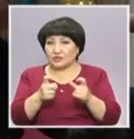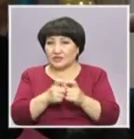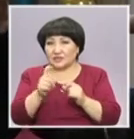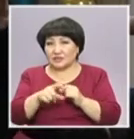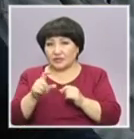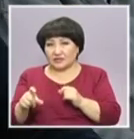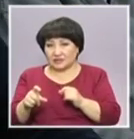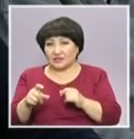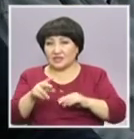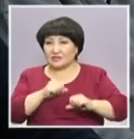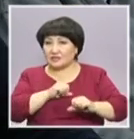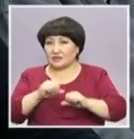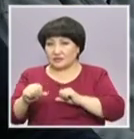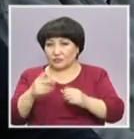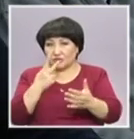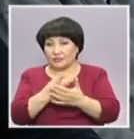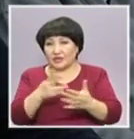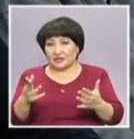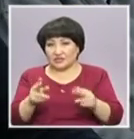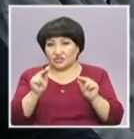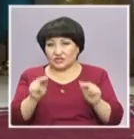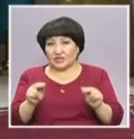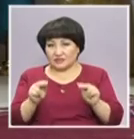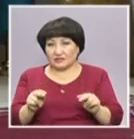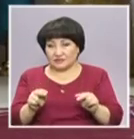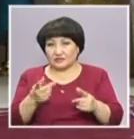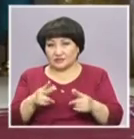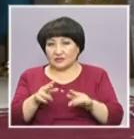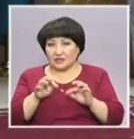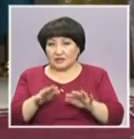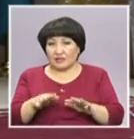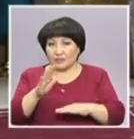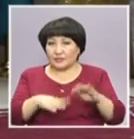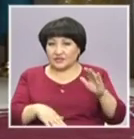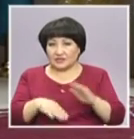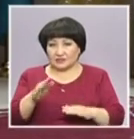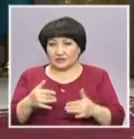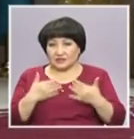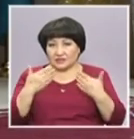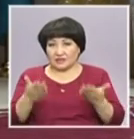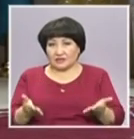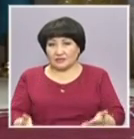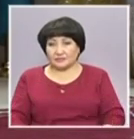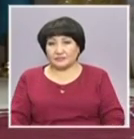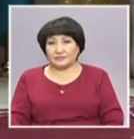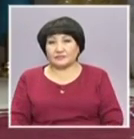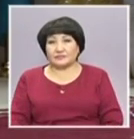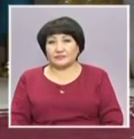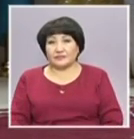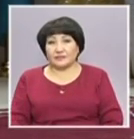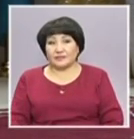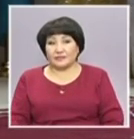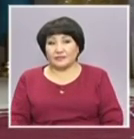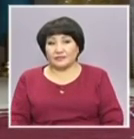етті. Бәрі де шынайы, әрі әсерлі жасалған. Қазақ деген затым бар! Еркек